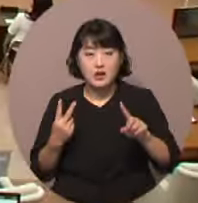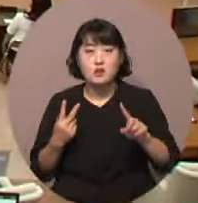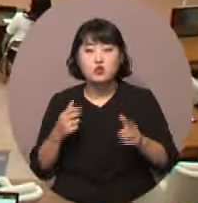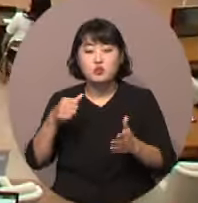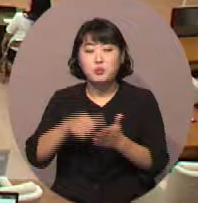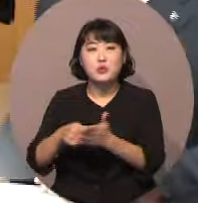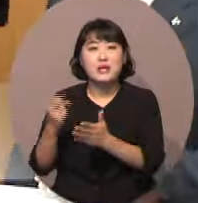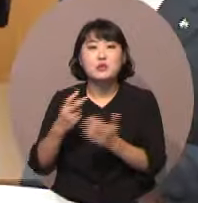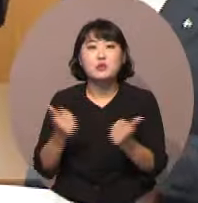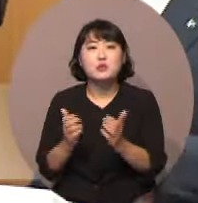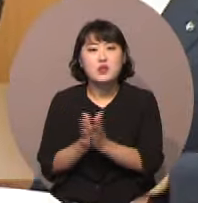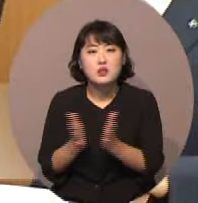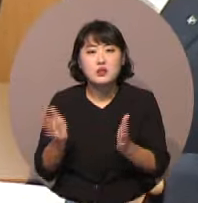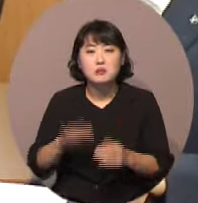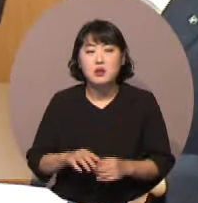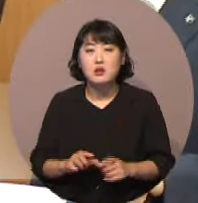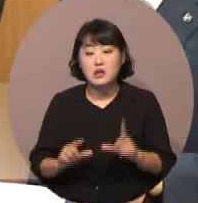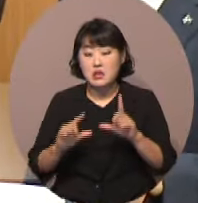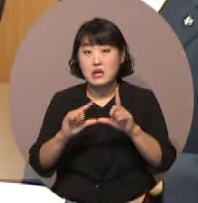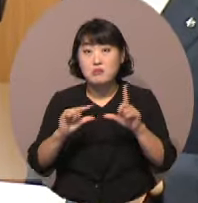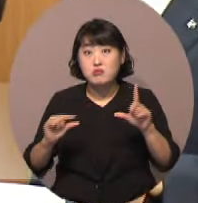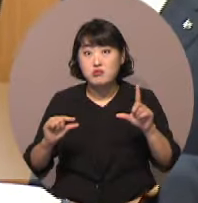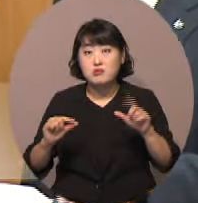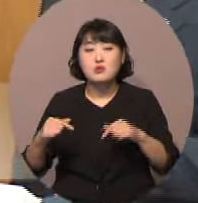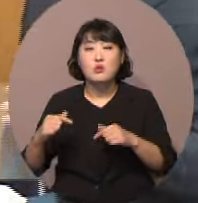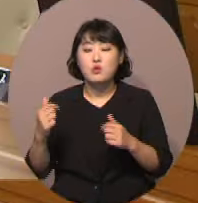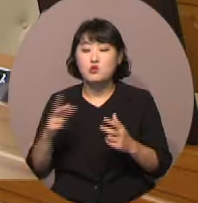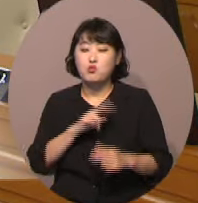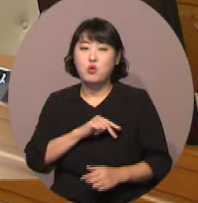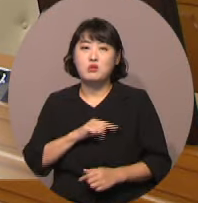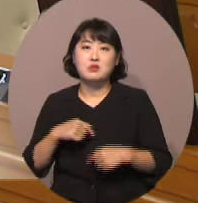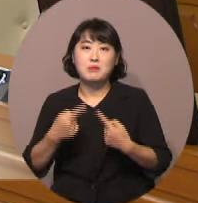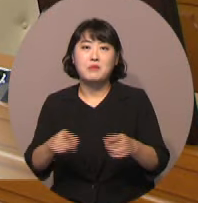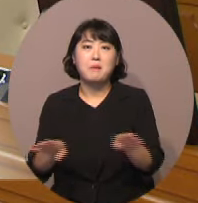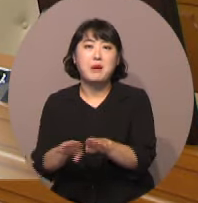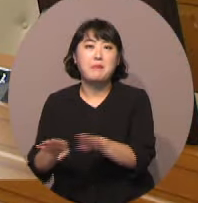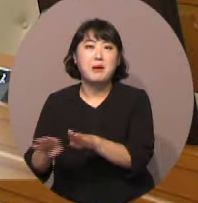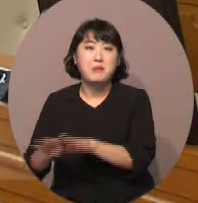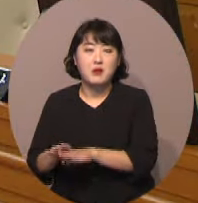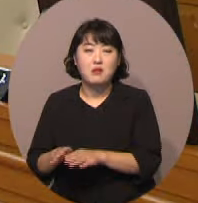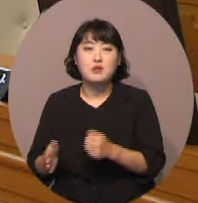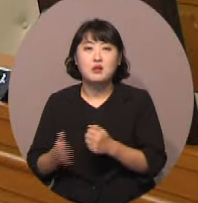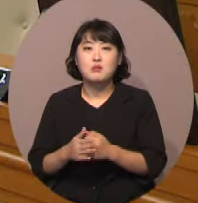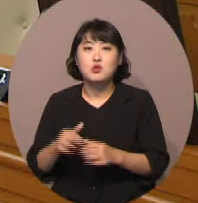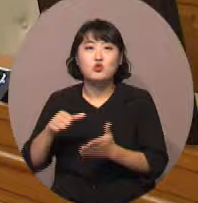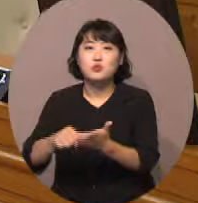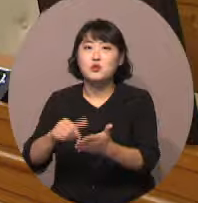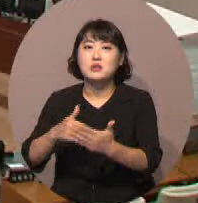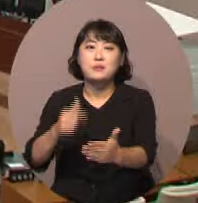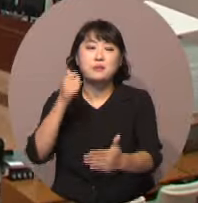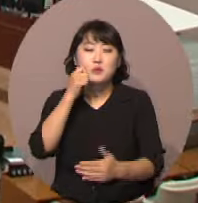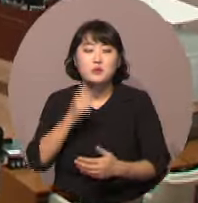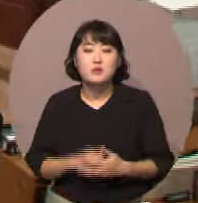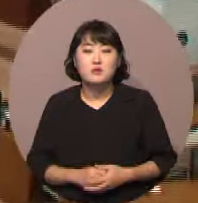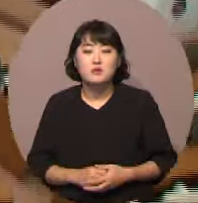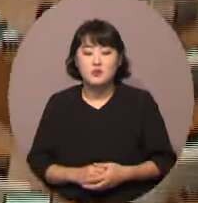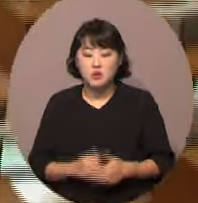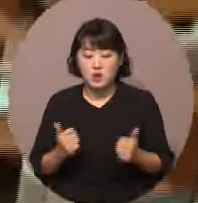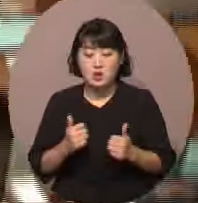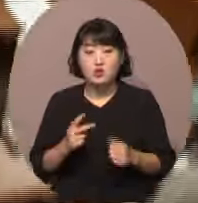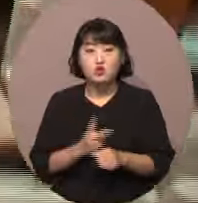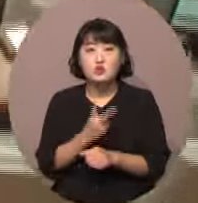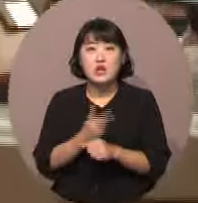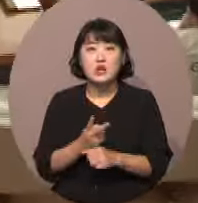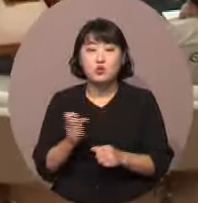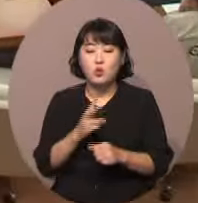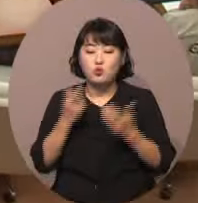시작됐지만 이번에는 일부 의원들의 불참으로 의결 정족수가 채워지지 않았습니다 회의는 두시간 가까이 또